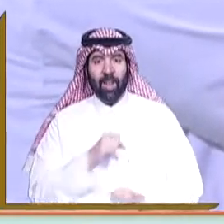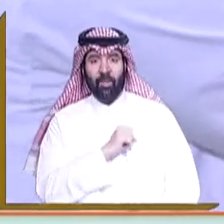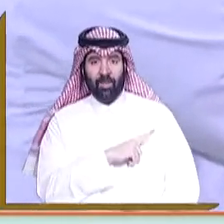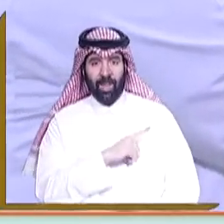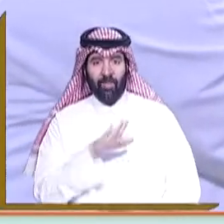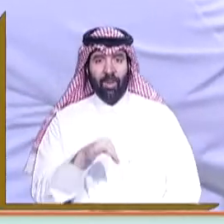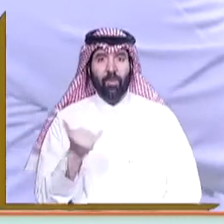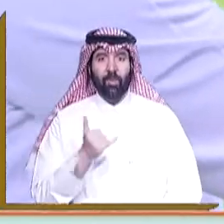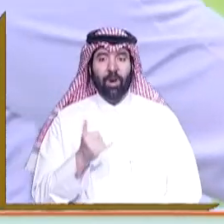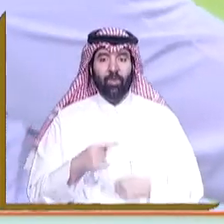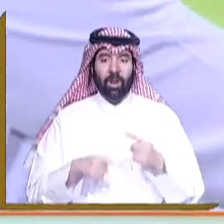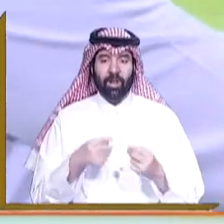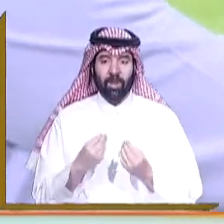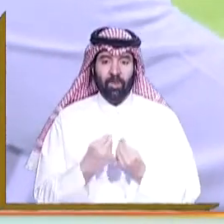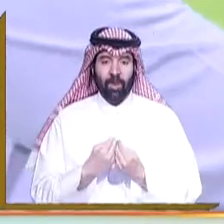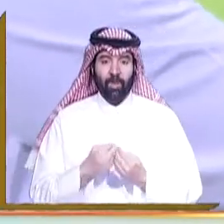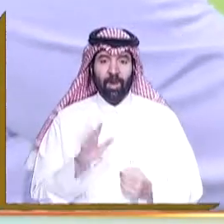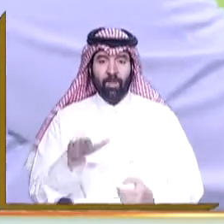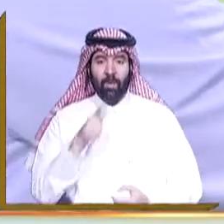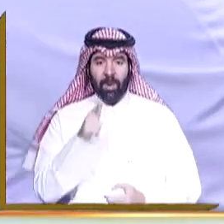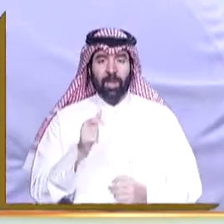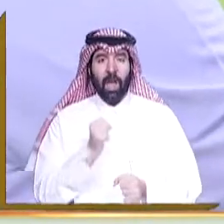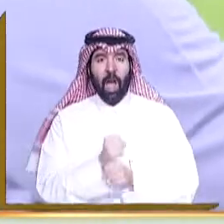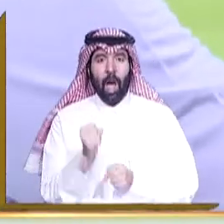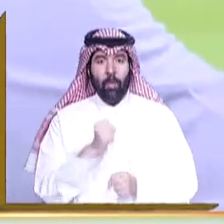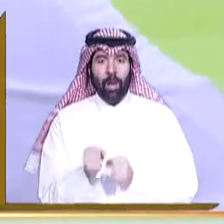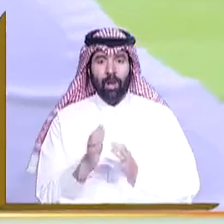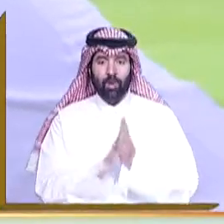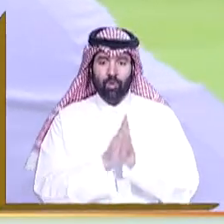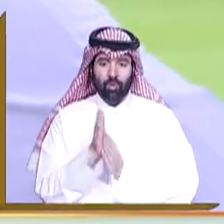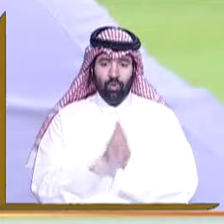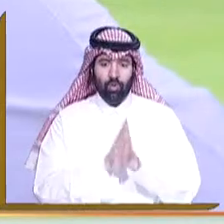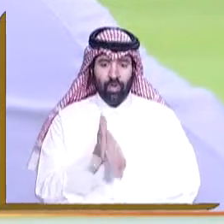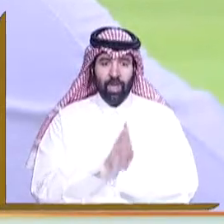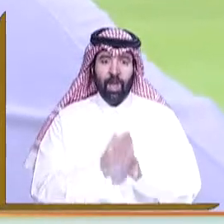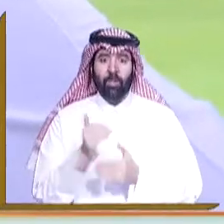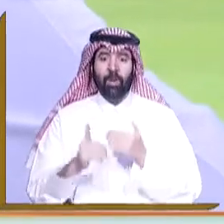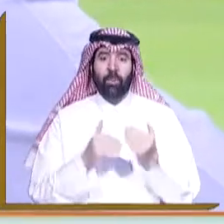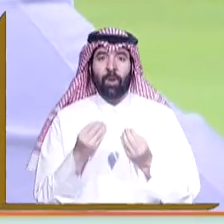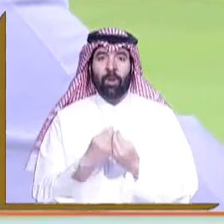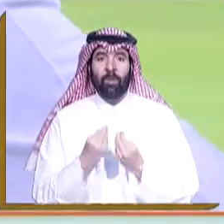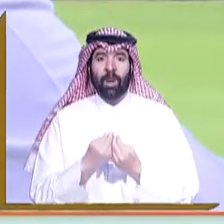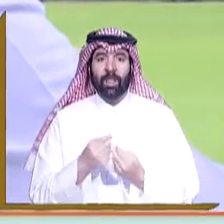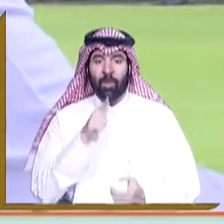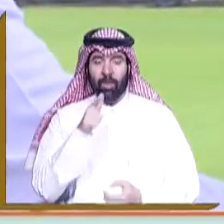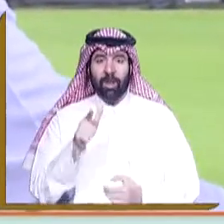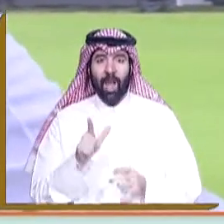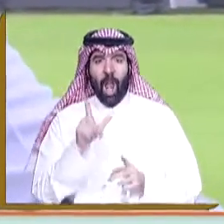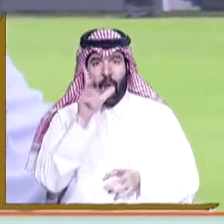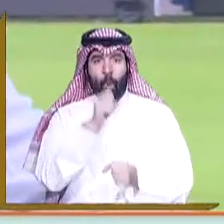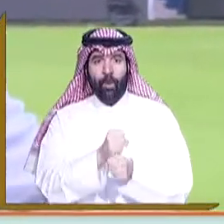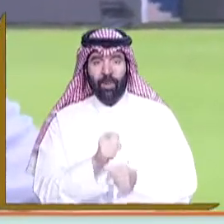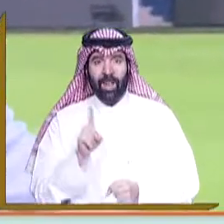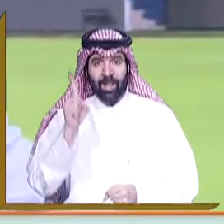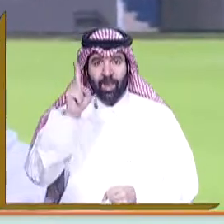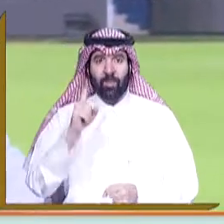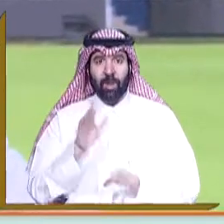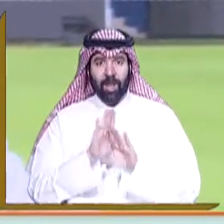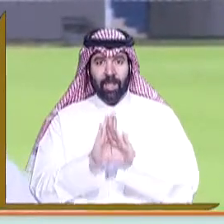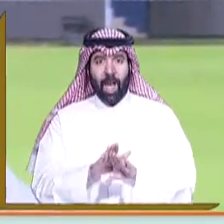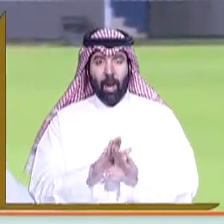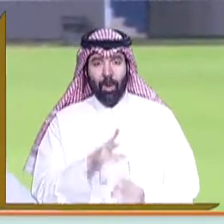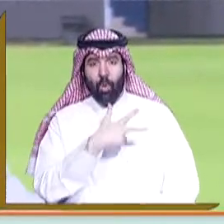الحمد، خريجين عمل الكثير من الجهد خلال السنوات الماضية، وهذا بتوفيق من الله سبحانه وتعالى، ثم دعم